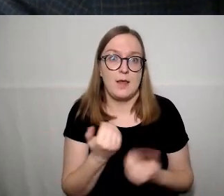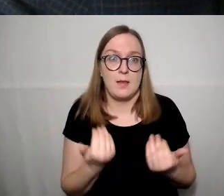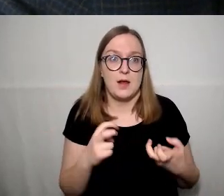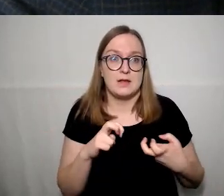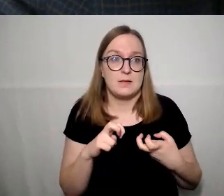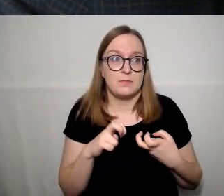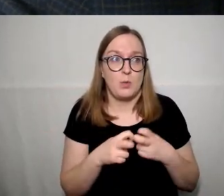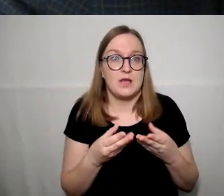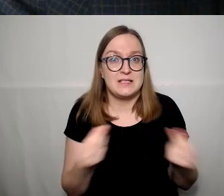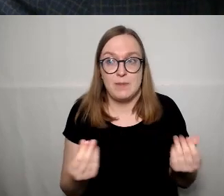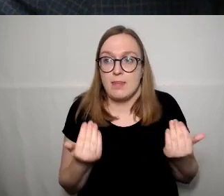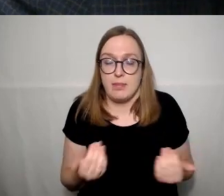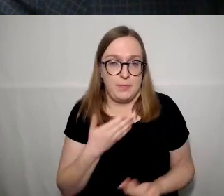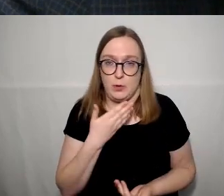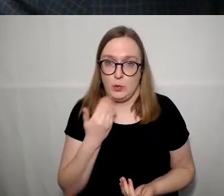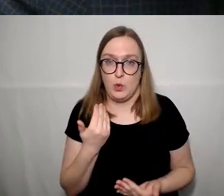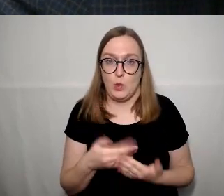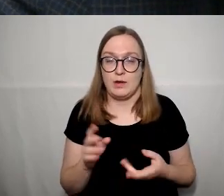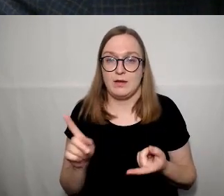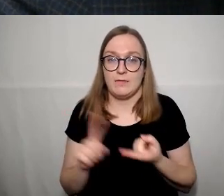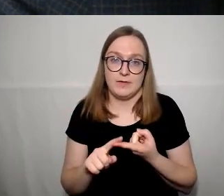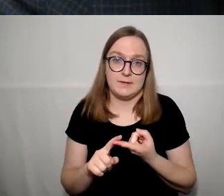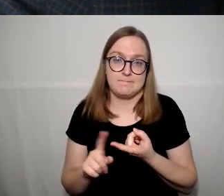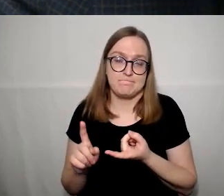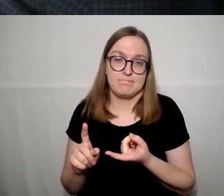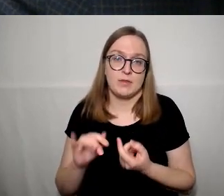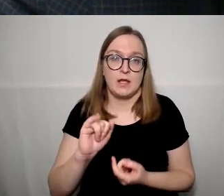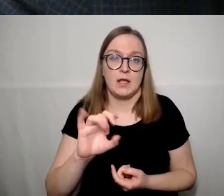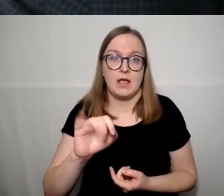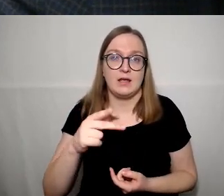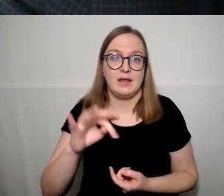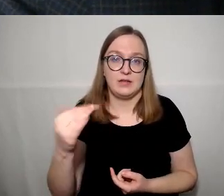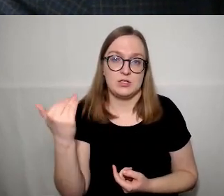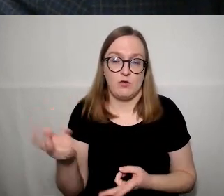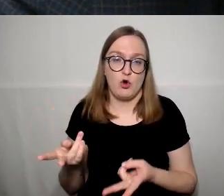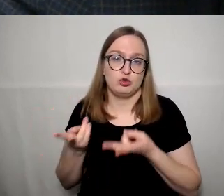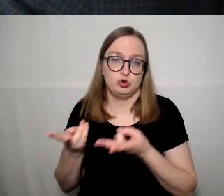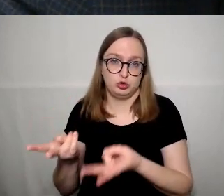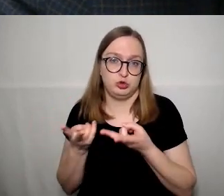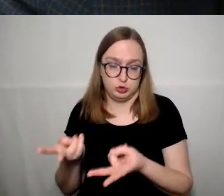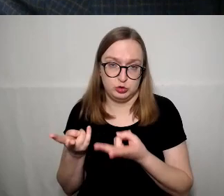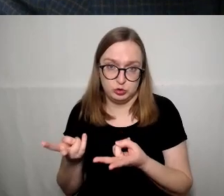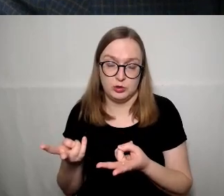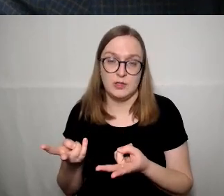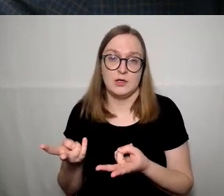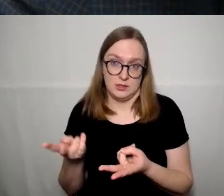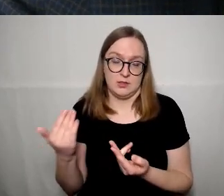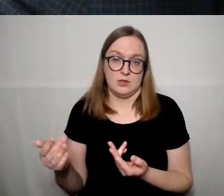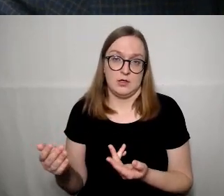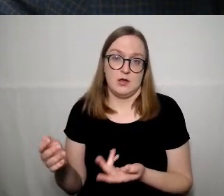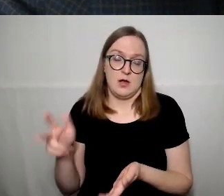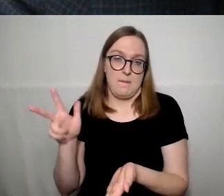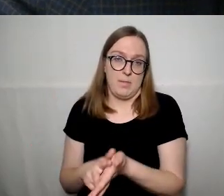nėra, nes mes priklausom nuo Ignitis gamybą katilinės, kuri gamina šilumą Elektrėnams, ir tos kainos yra tokios, kokias nustato